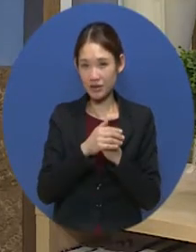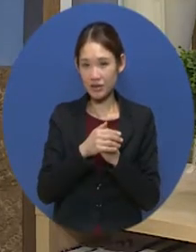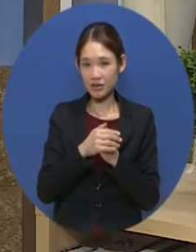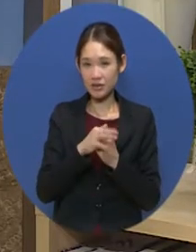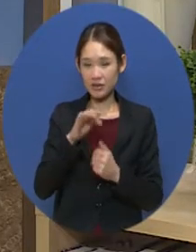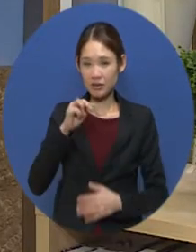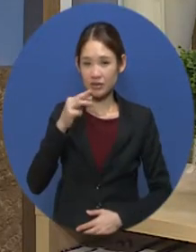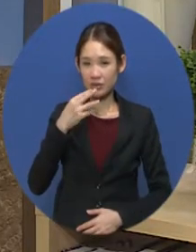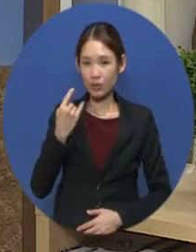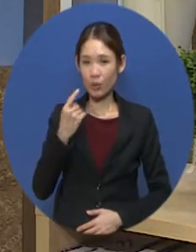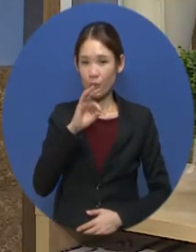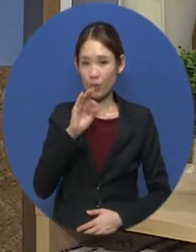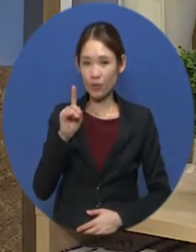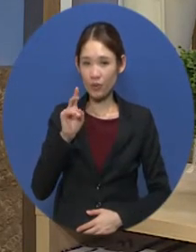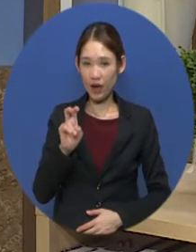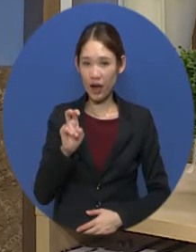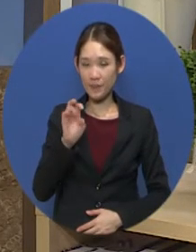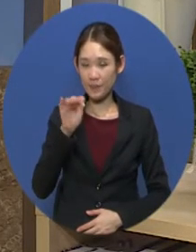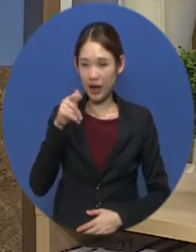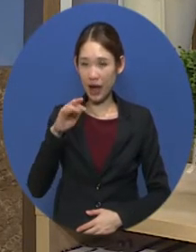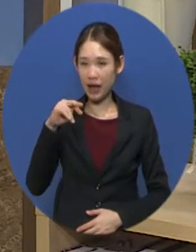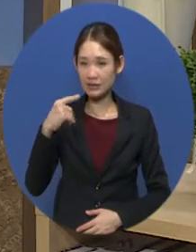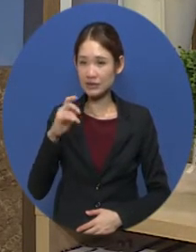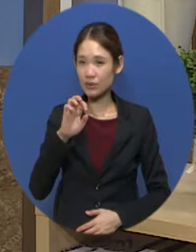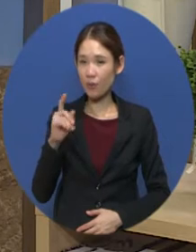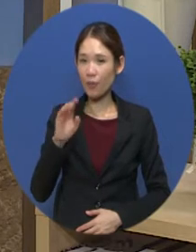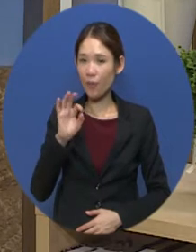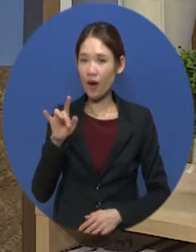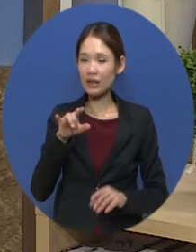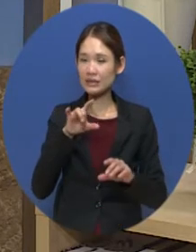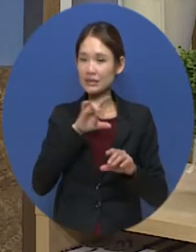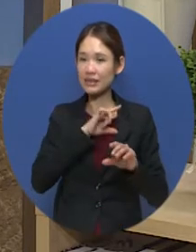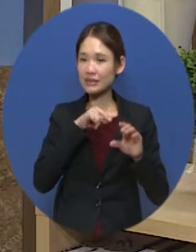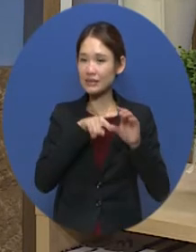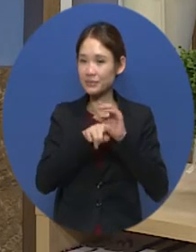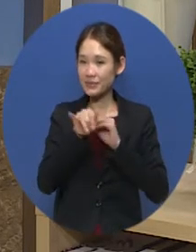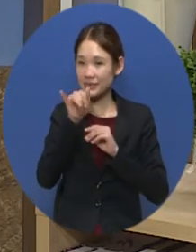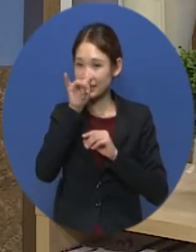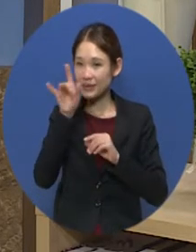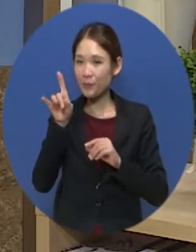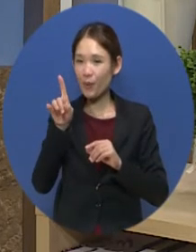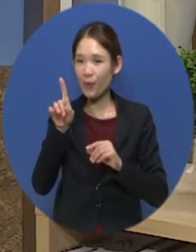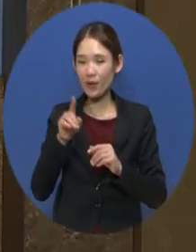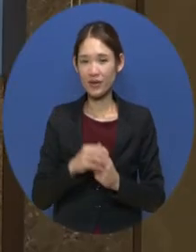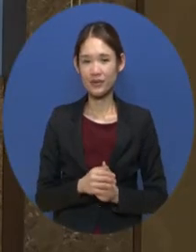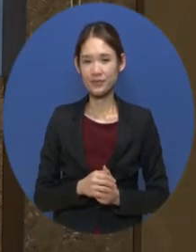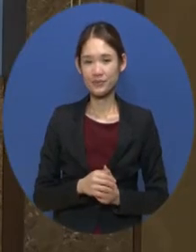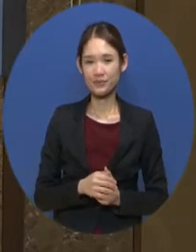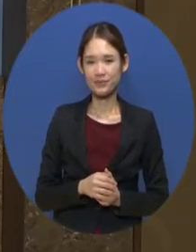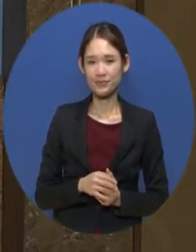실루암 헬스모아라는 이 어플에 이름의 의미가 또 있을 것 같거든요. 있습니다.